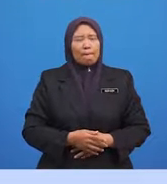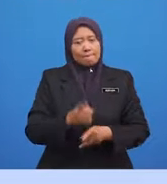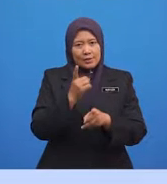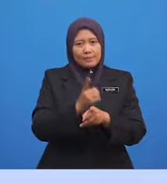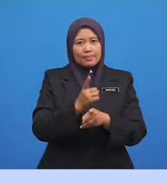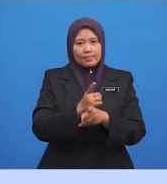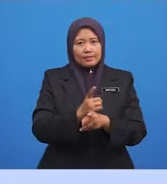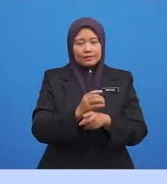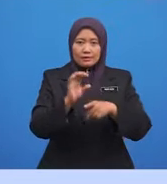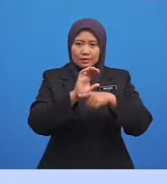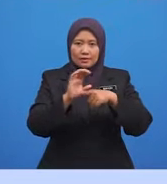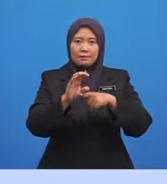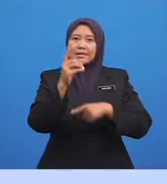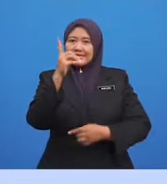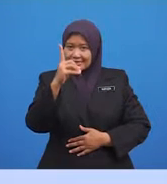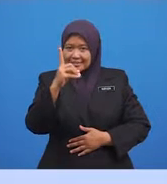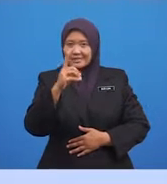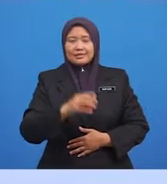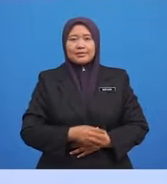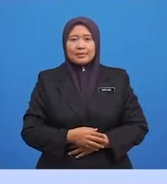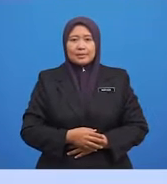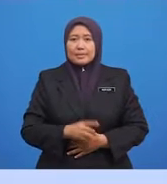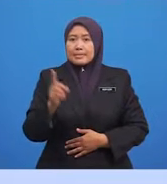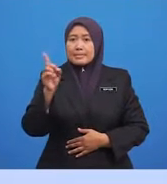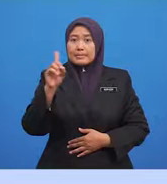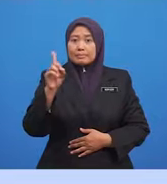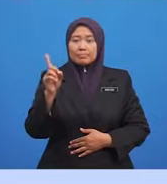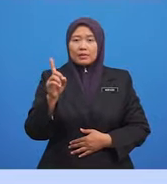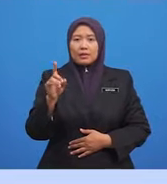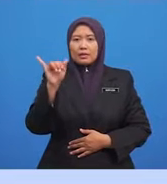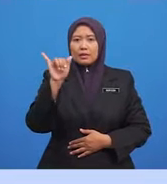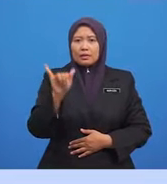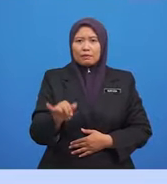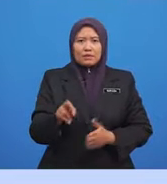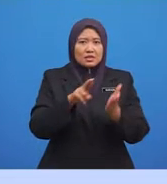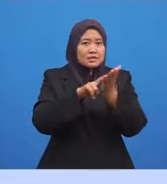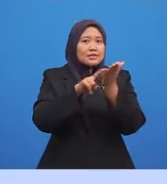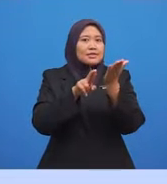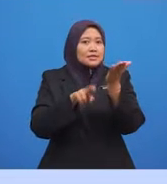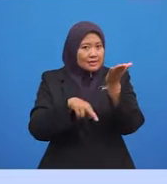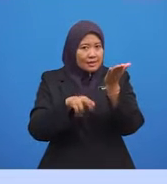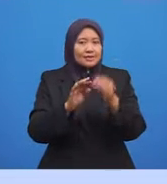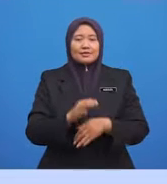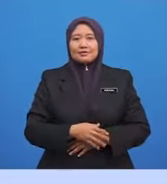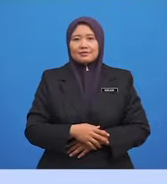Betul, gerabak D. Dan gerabak manakah yang paling rendah?